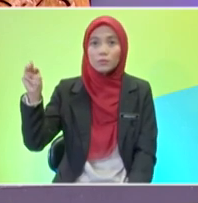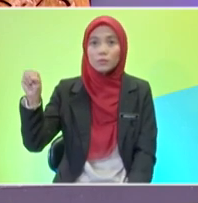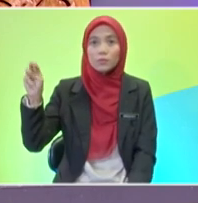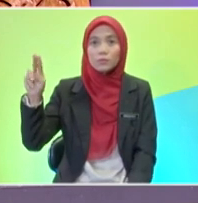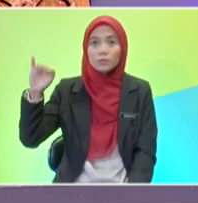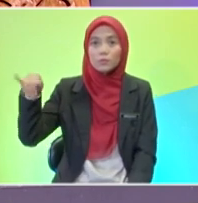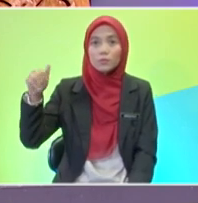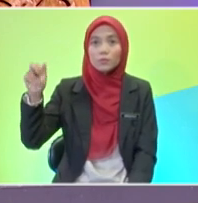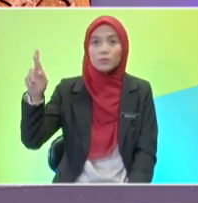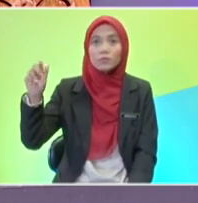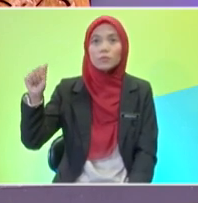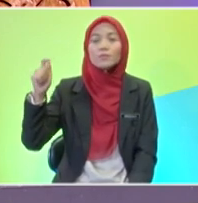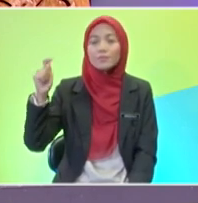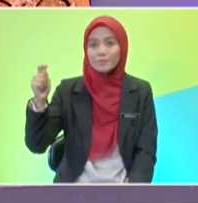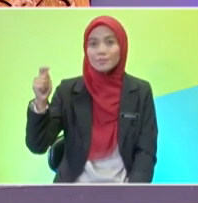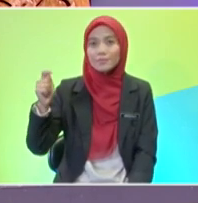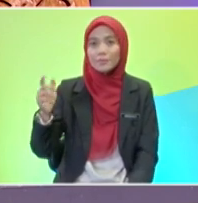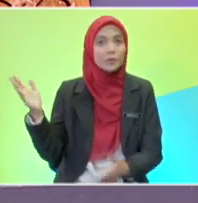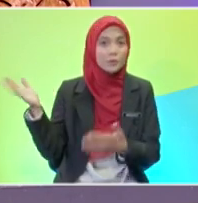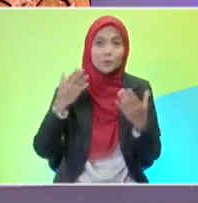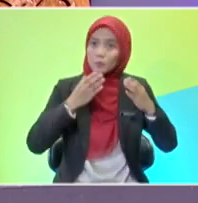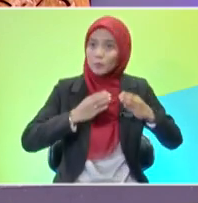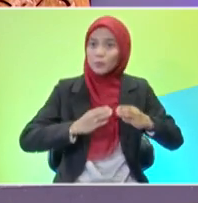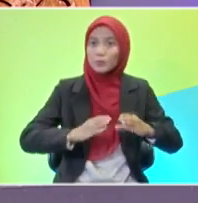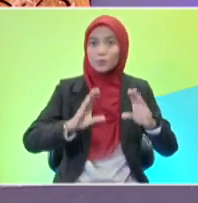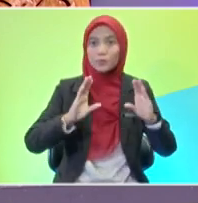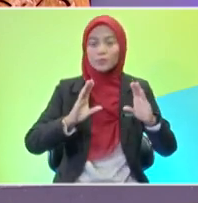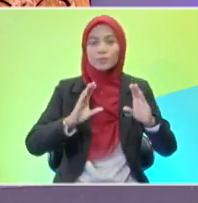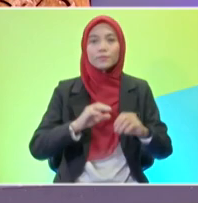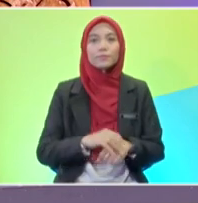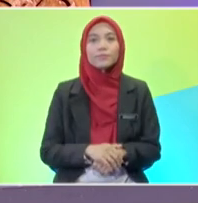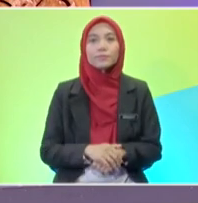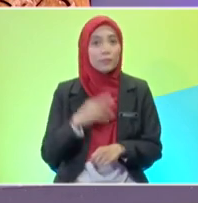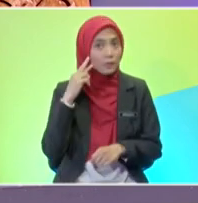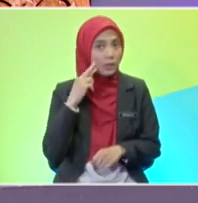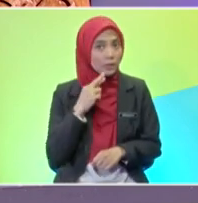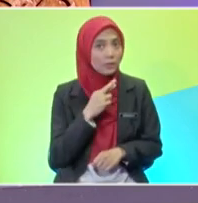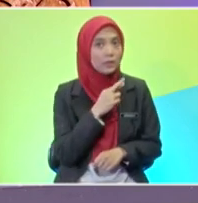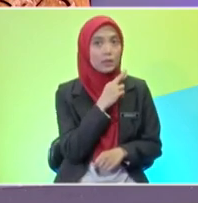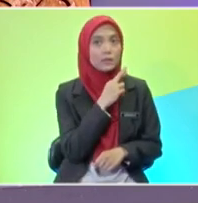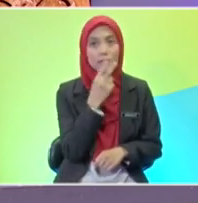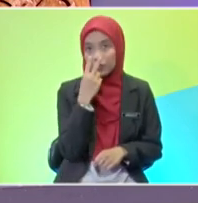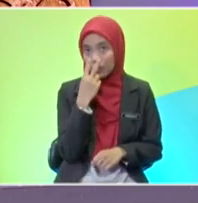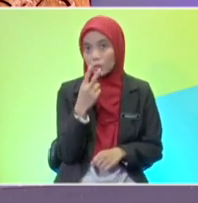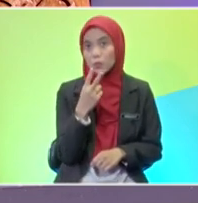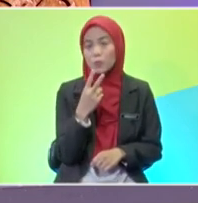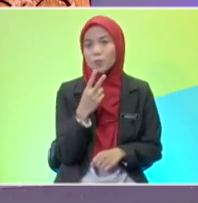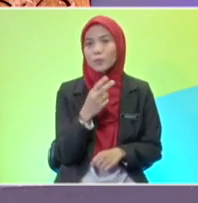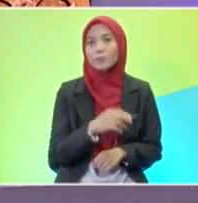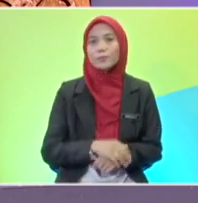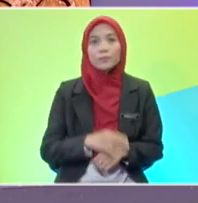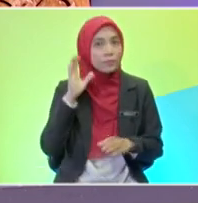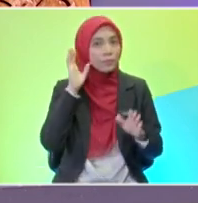masih lagi dia Mari kita coba Jadi Ria kena tengok eee kita punya motif tadi